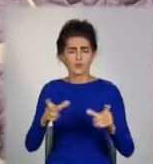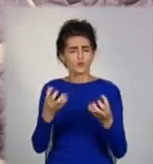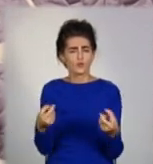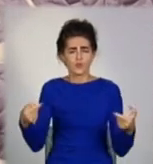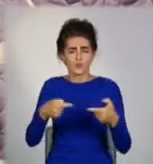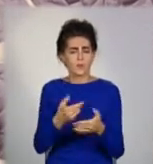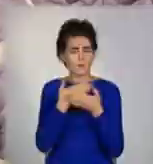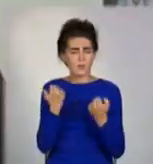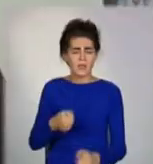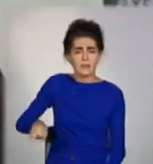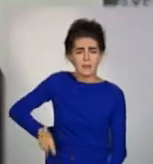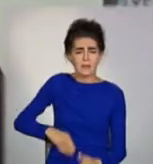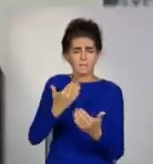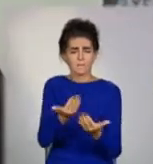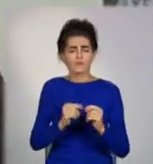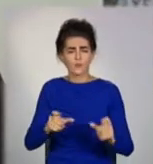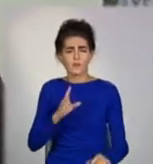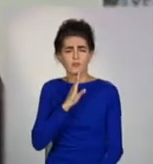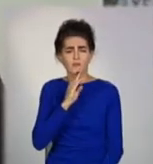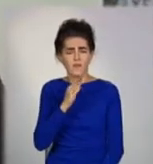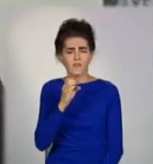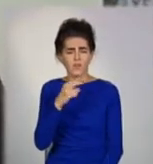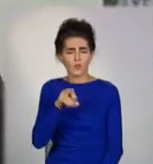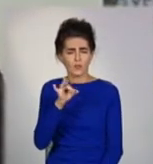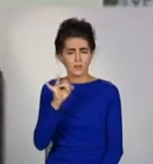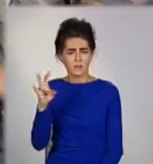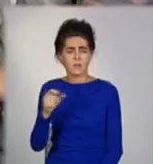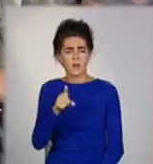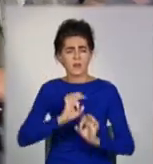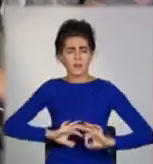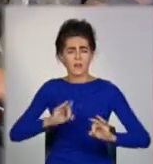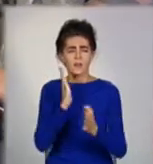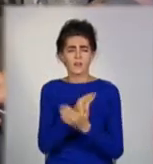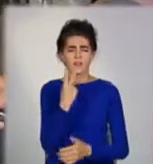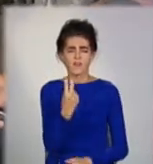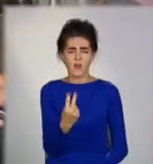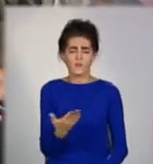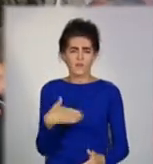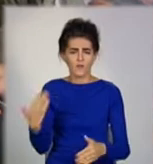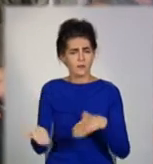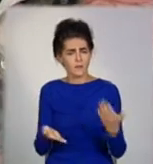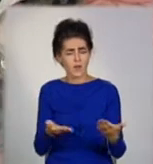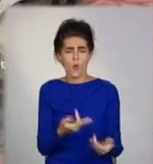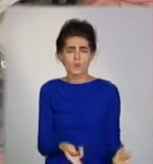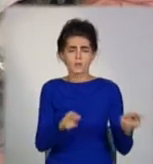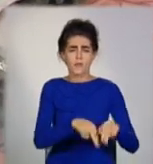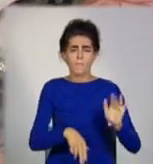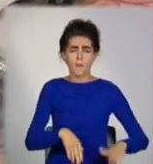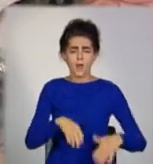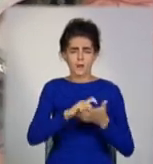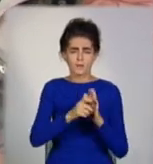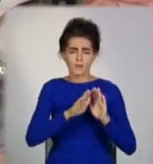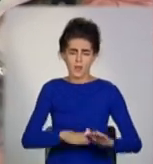визначились. Директорка Боївської школи Тетяна Федорінова розповідає, поки є два варіанти – або залишать молодших учнів тут,